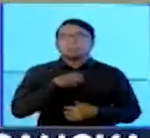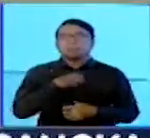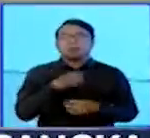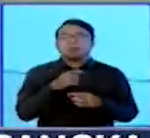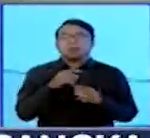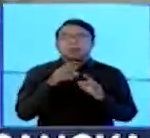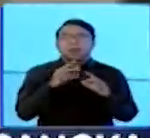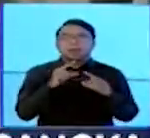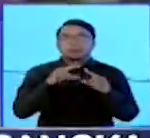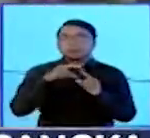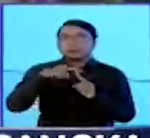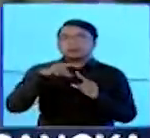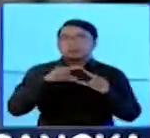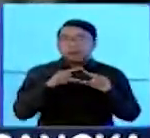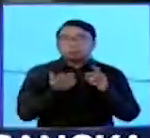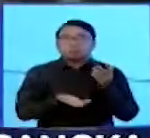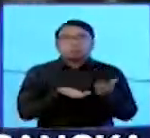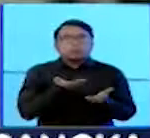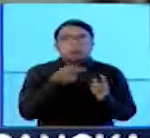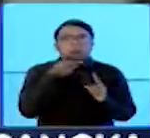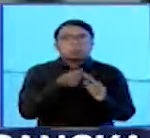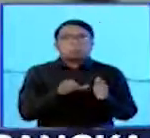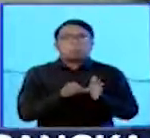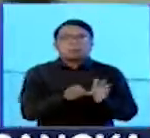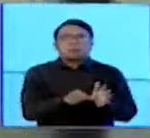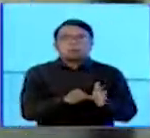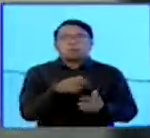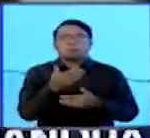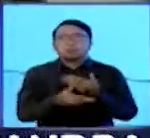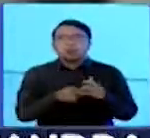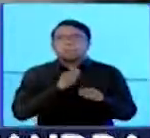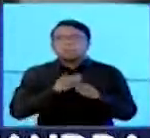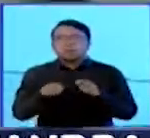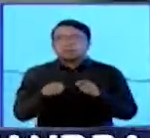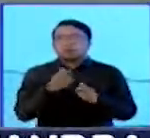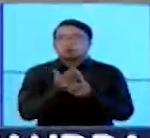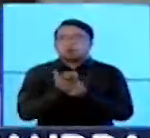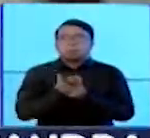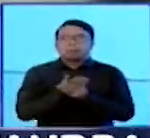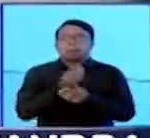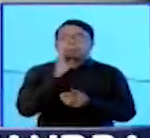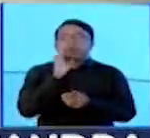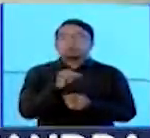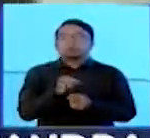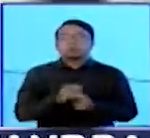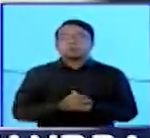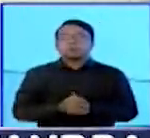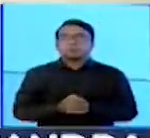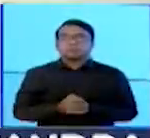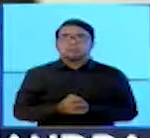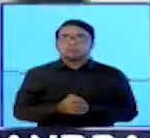yang mana wanita ini setelah membantu terkait dengan proses pembuatan dokumen palsu tersebut dan juga membantu pelarian